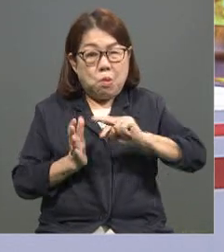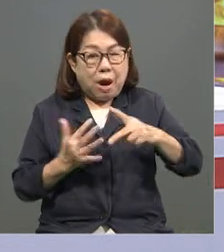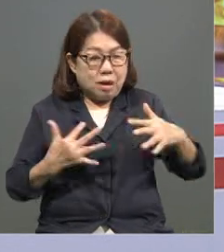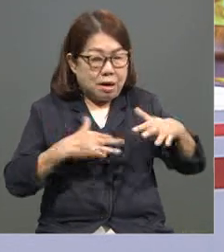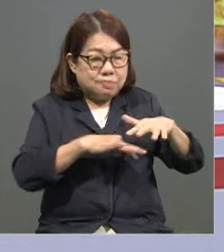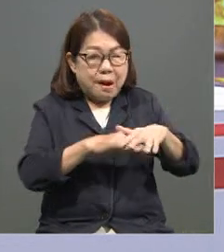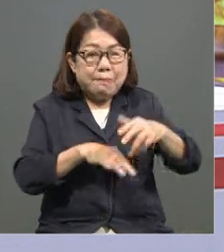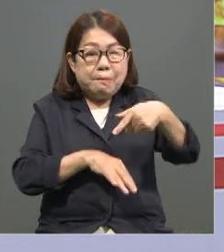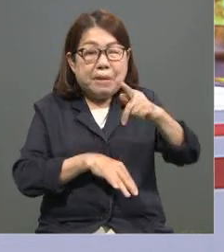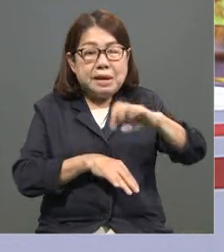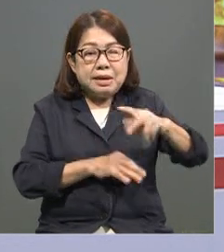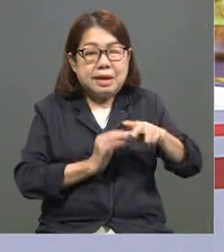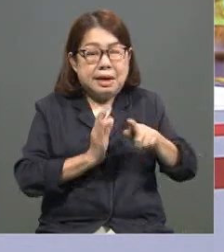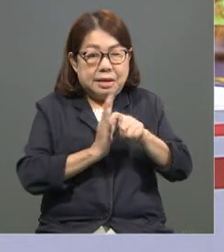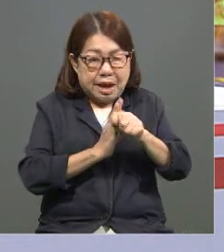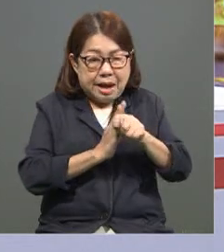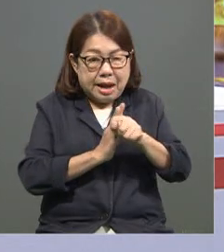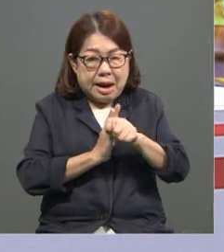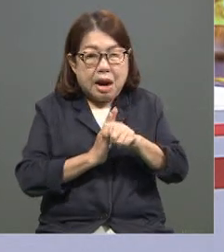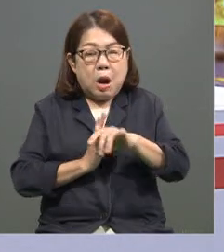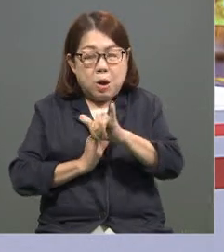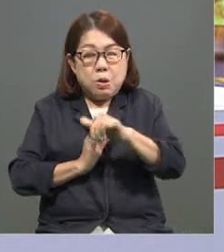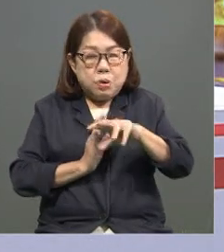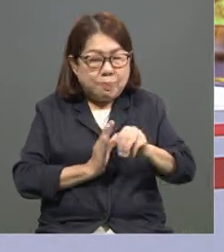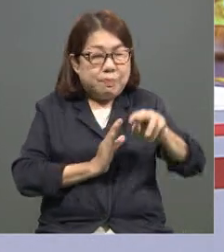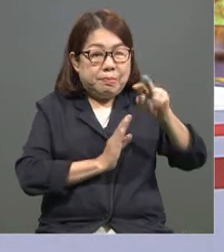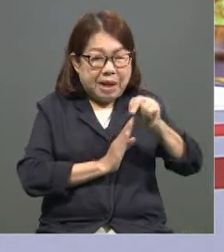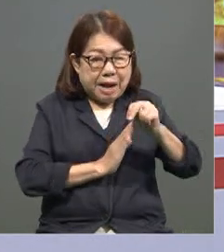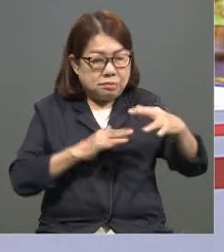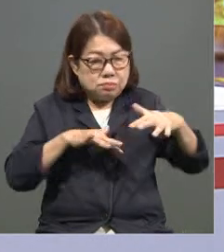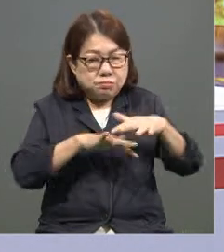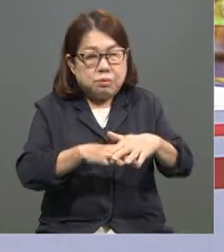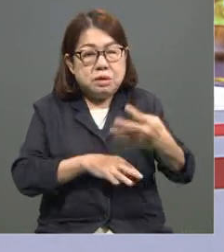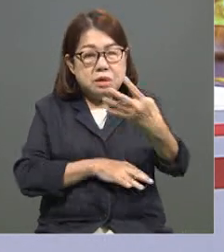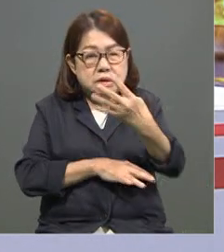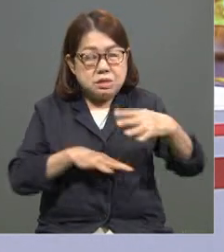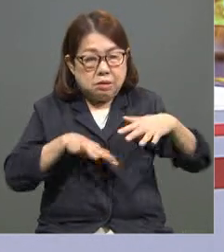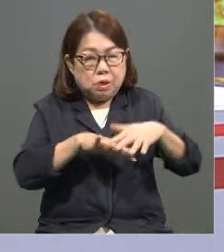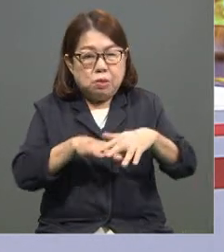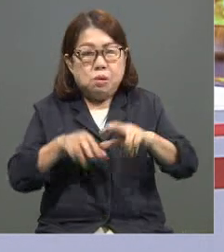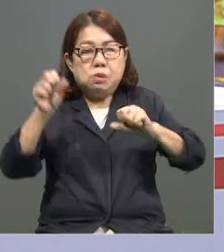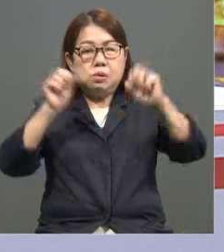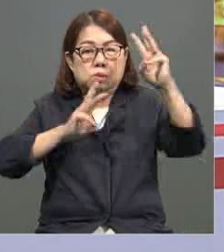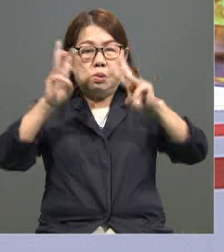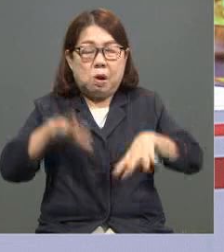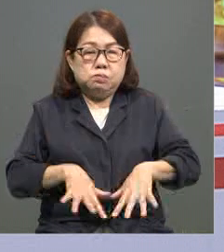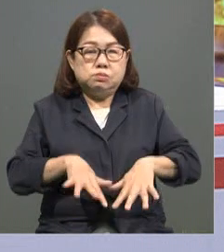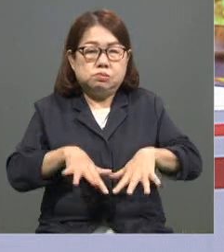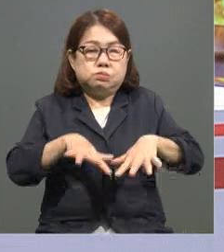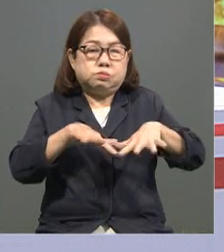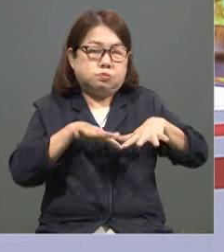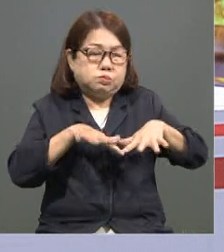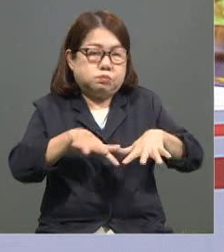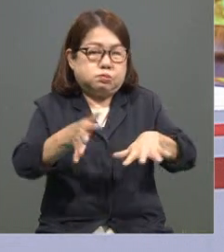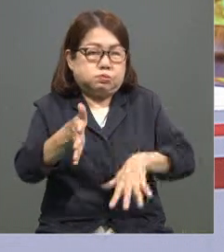ตากนะคะแล้วก็ยมน่านอันเนี้ยจะมารวมกันที่นครสวรรค์ซึ่งแน่นอนว่าปริมาณน้ำมันเยอะอ่าเยอะกว่าก่อนหน้านี้มาก